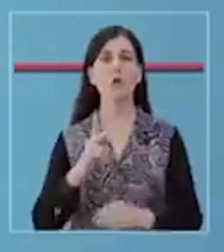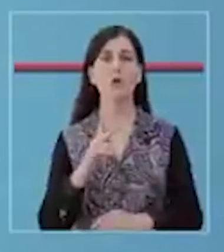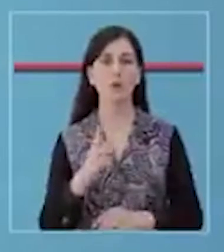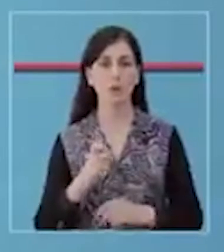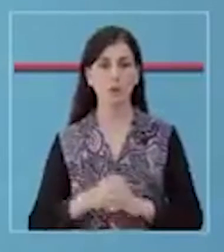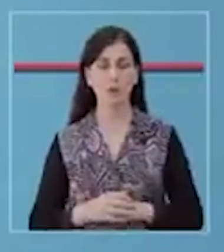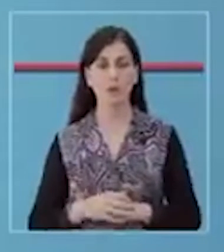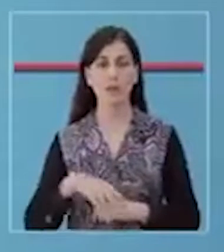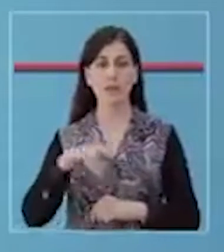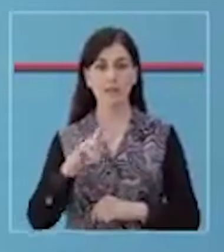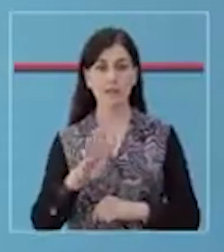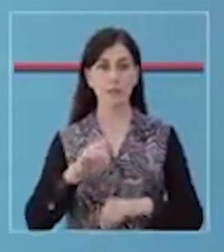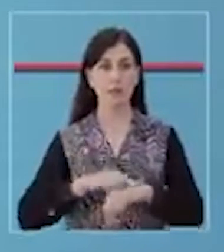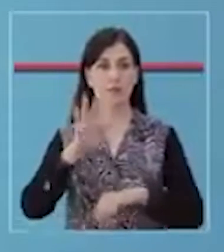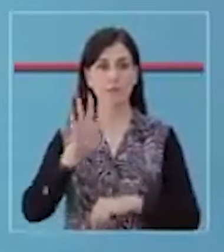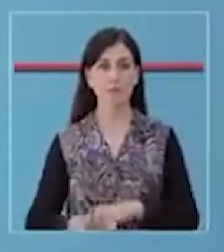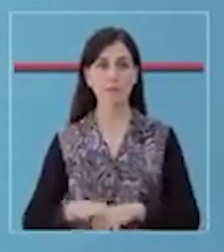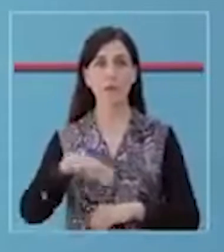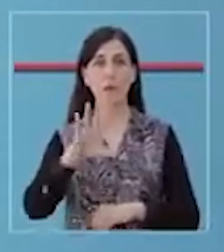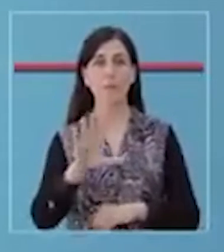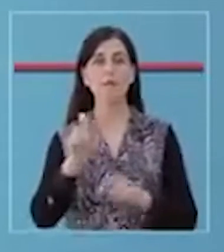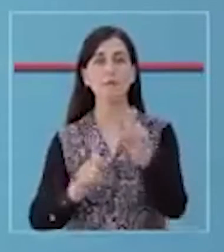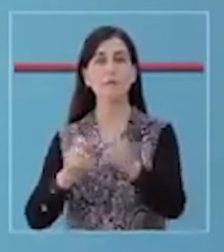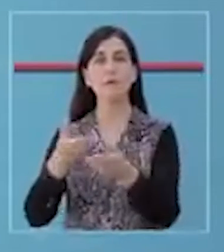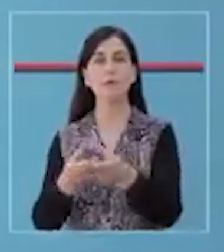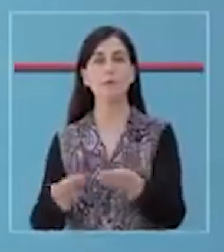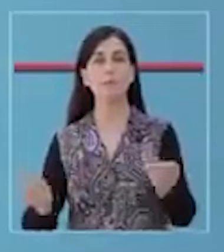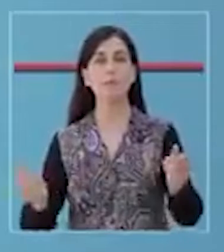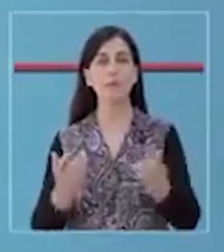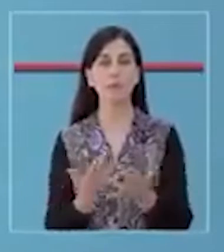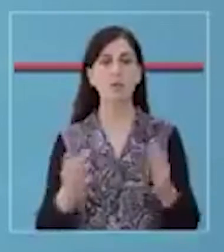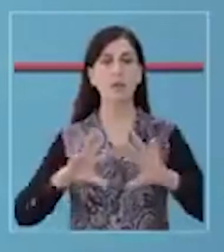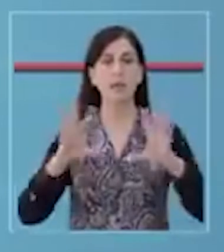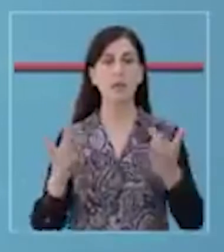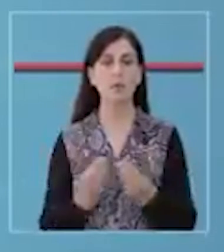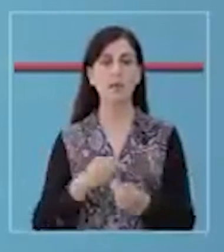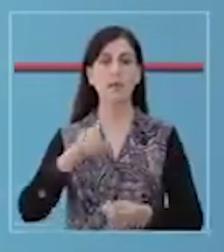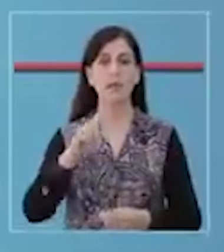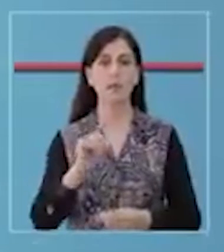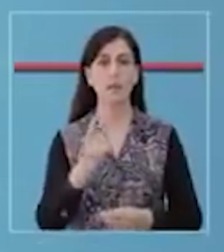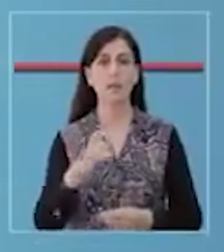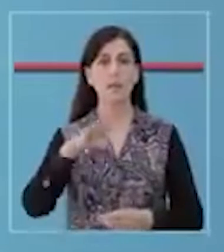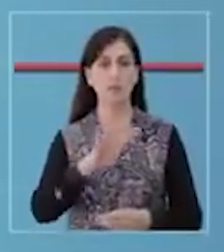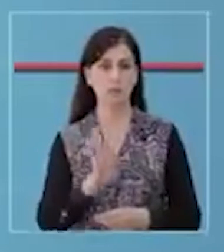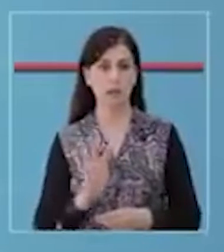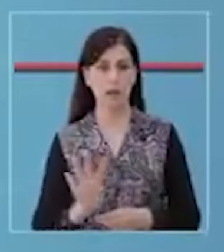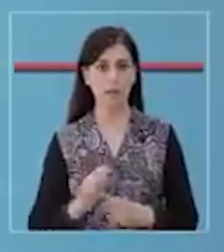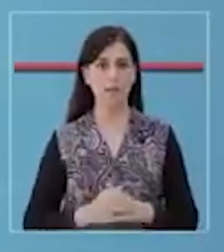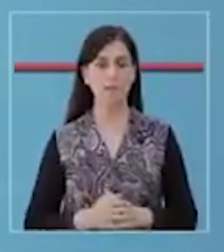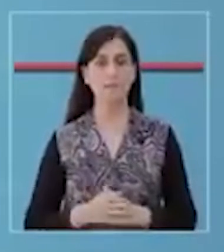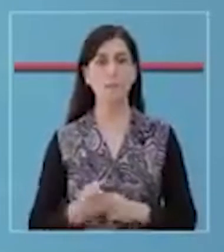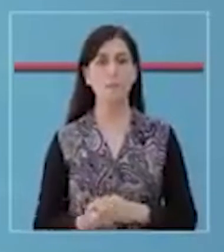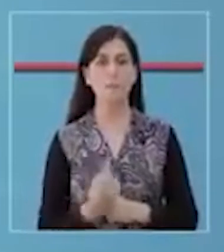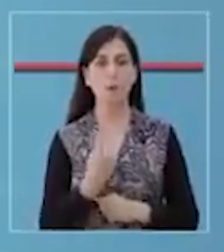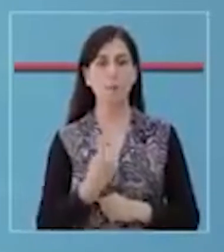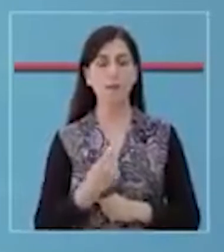Gjatë 24 orëve të fundit janë shëruar 5 qytetarë, duke e çuar numrin e të shëruarve që nga fillimi i epidemisë në